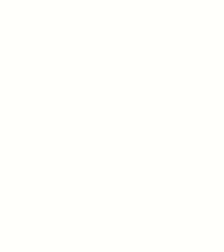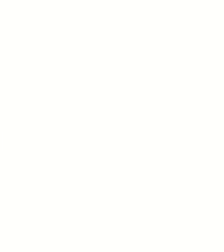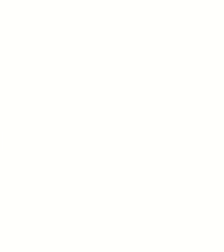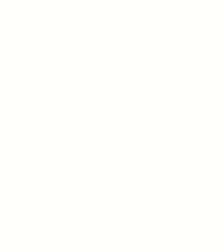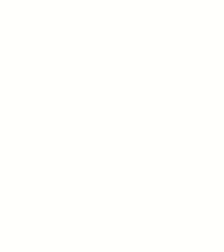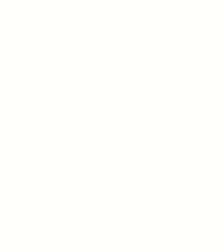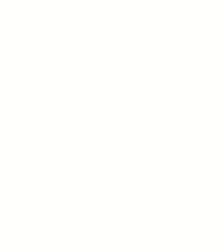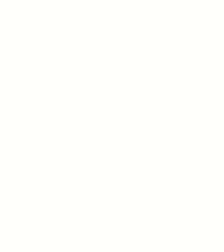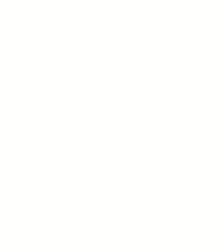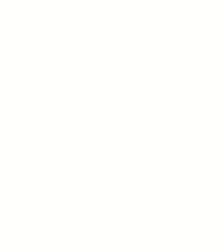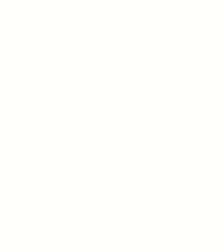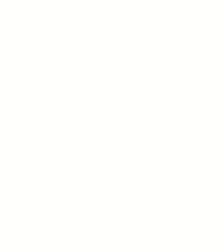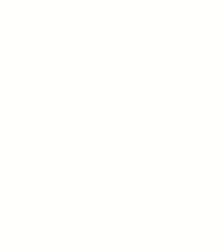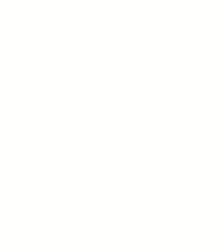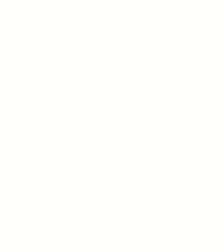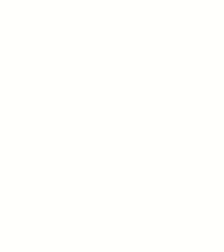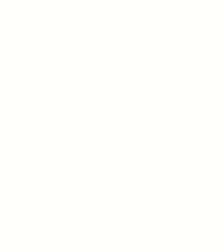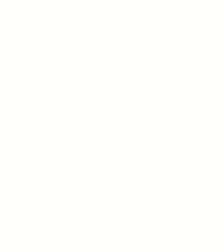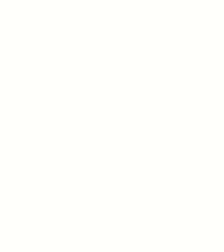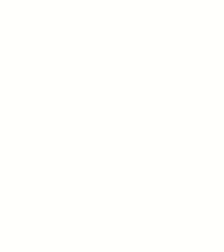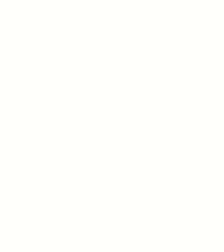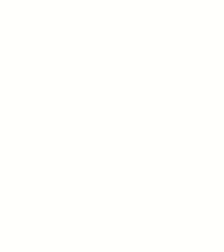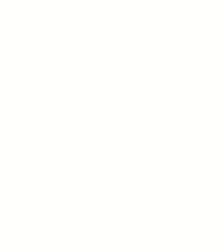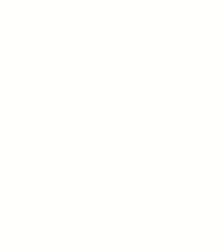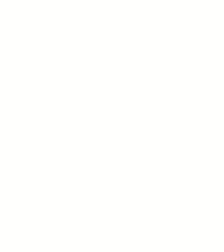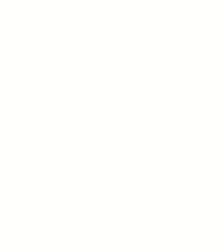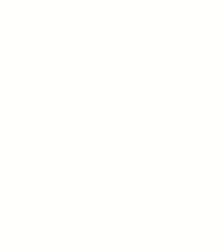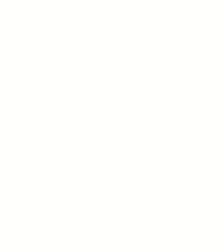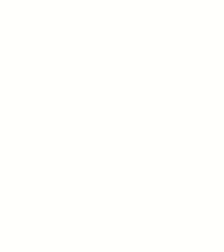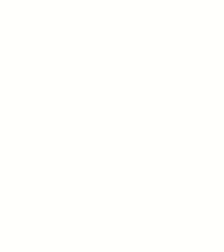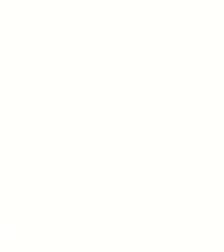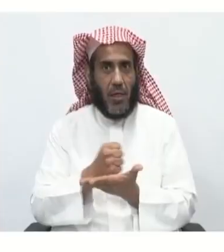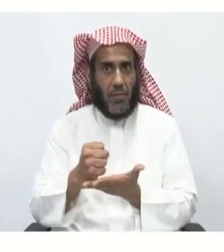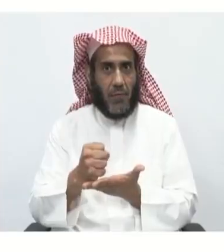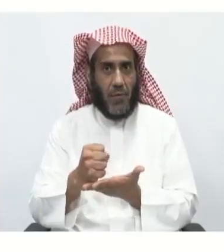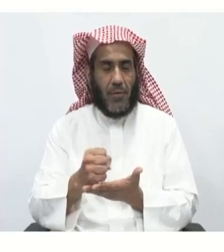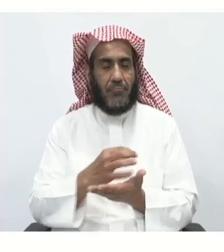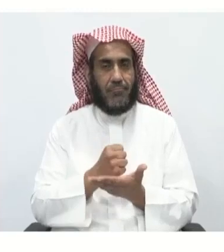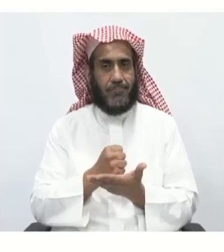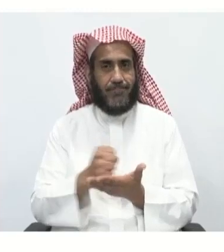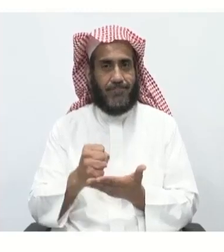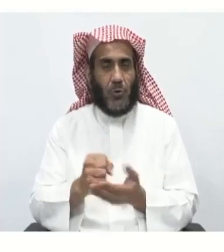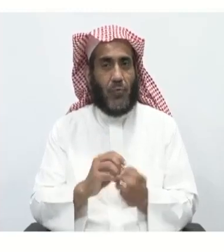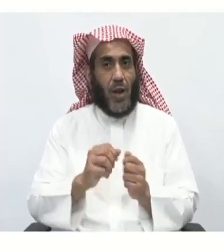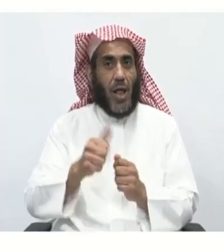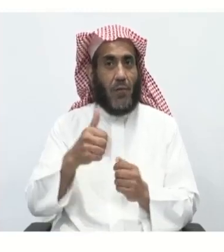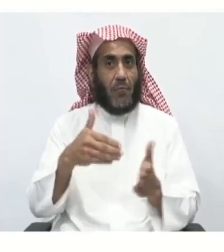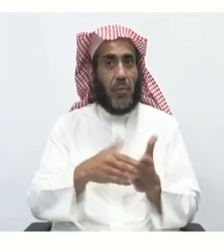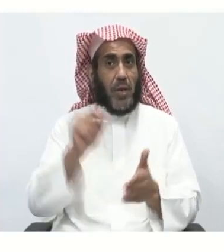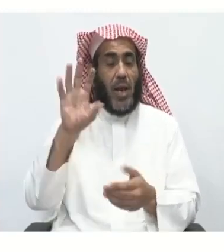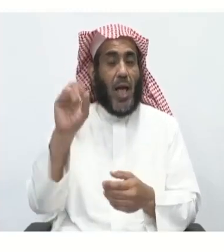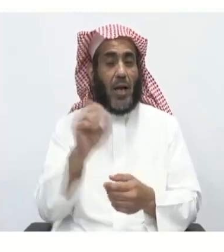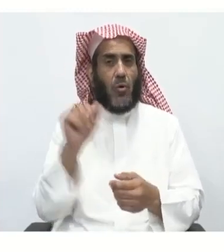الالف جميل لاحظ معي هنا استنتاج اولا حذف الحذف تحذف الالف من لكن